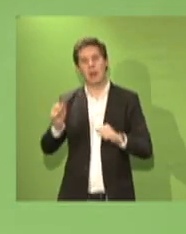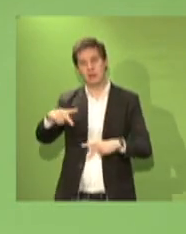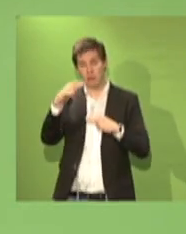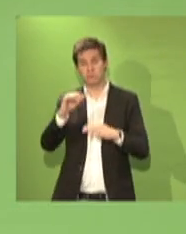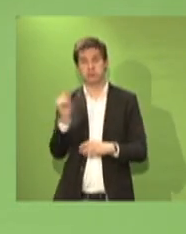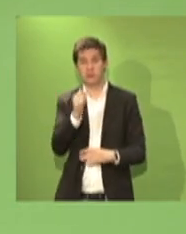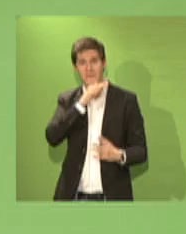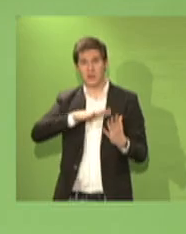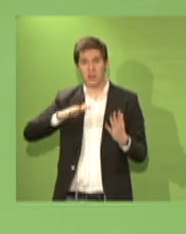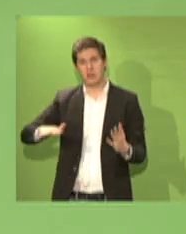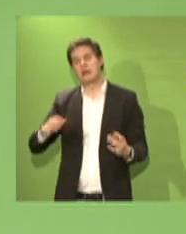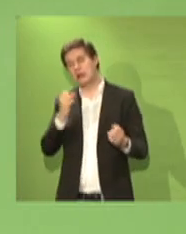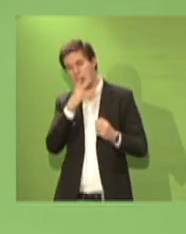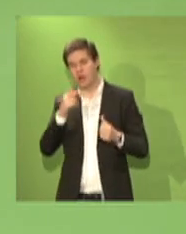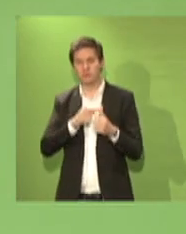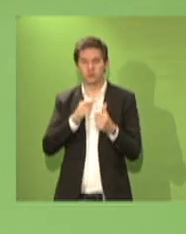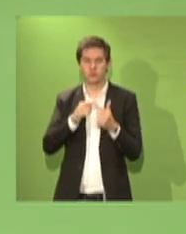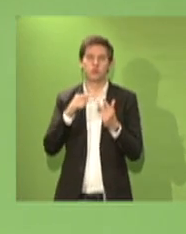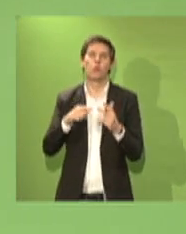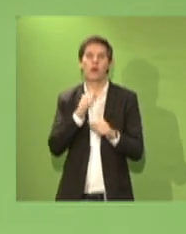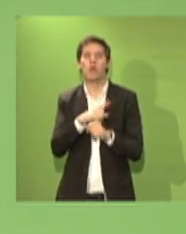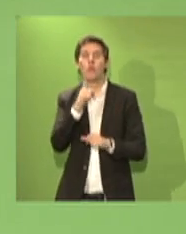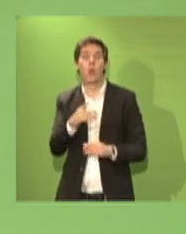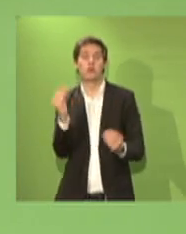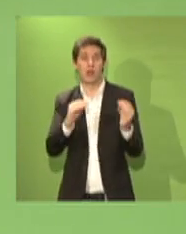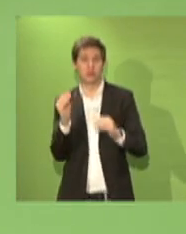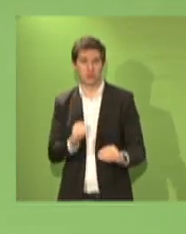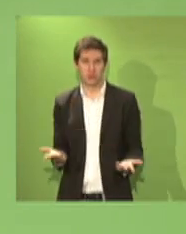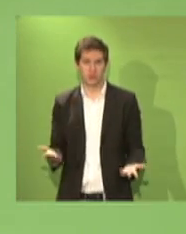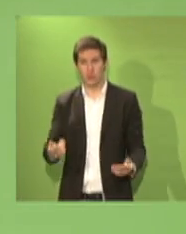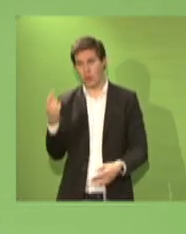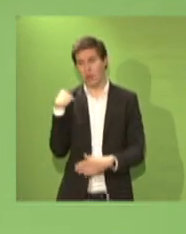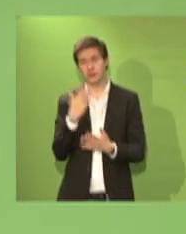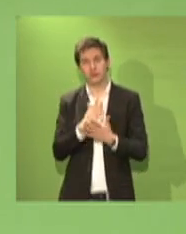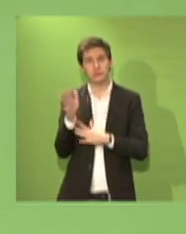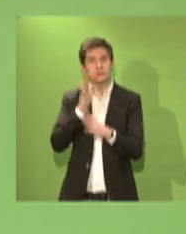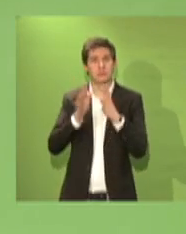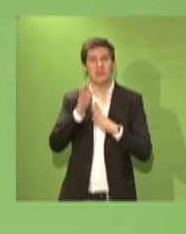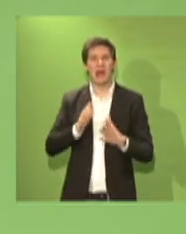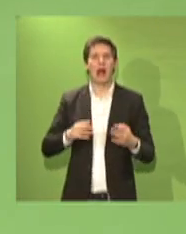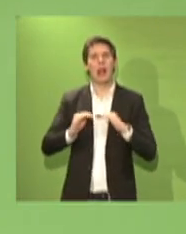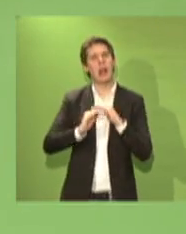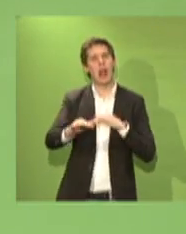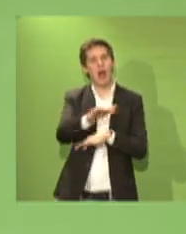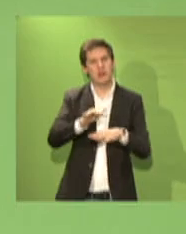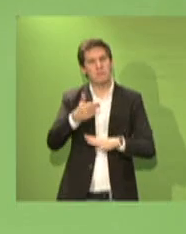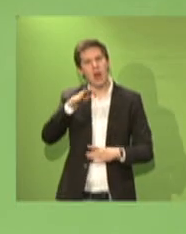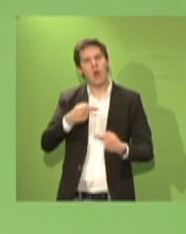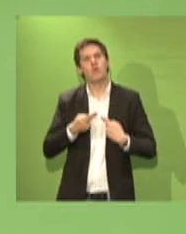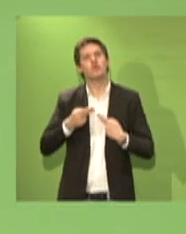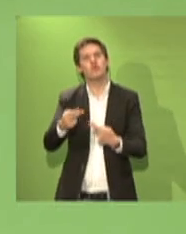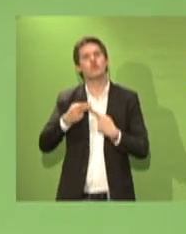man sicherlich das ein oder andere noch aufnehmen könnte. Ich habe eben gehört, Güterverkehr im ländlichen Raum wäre